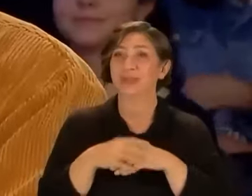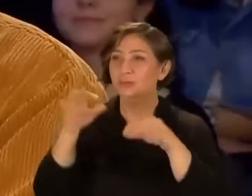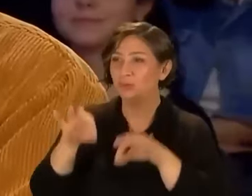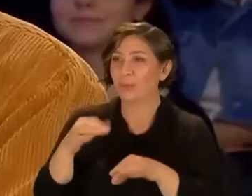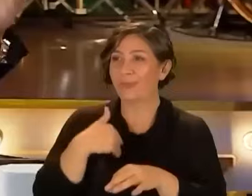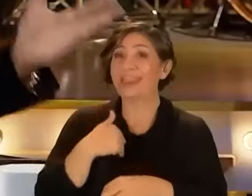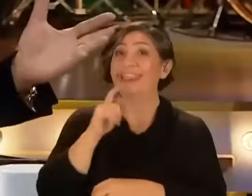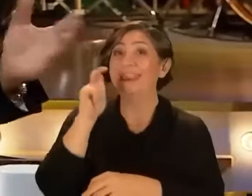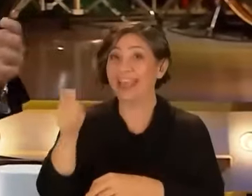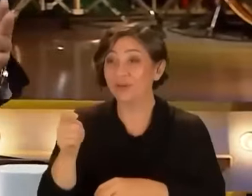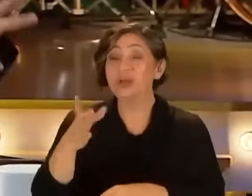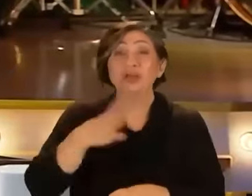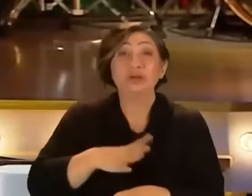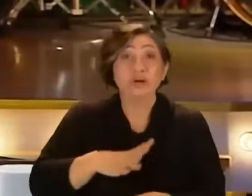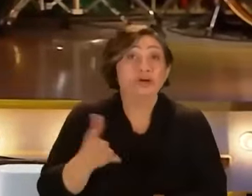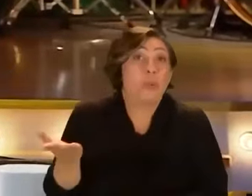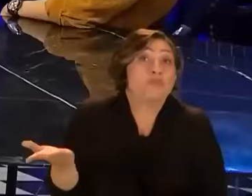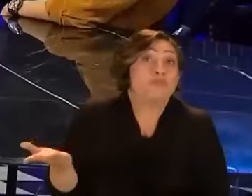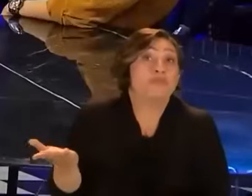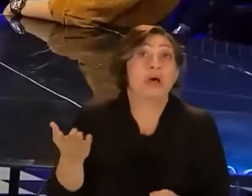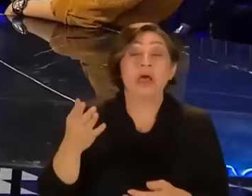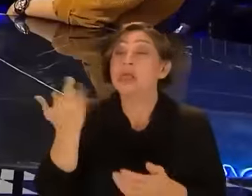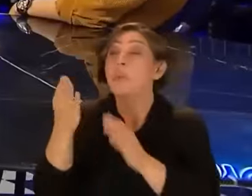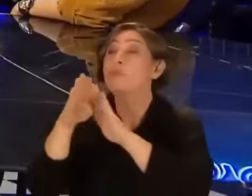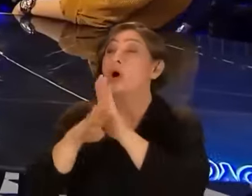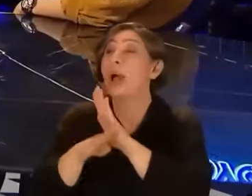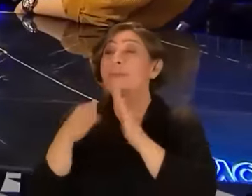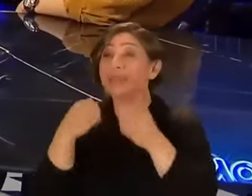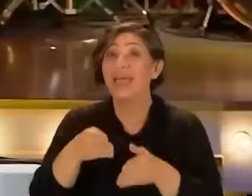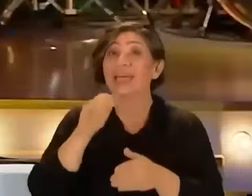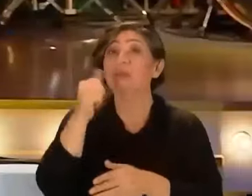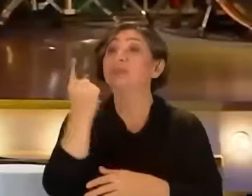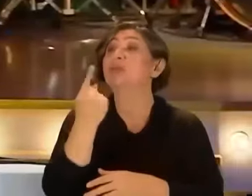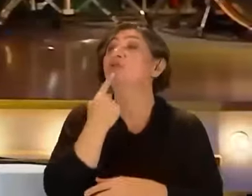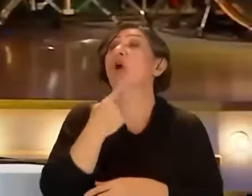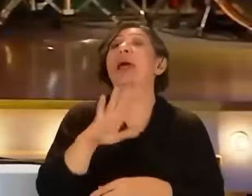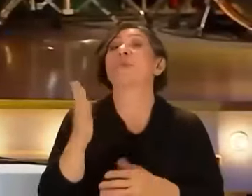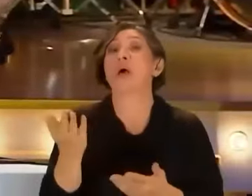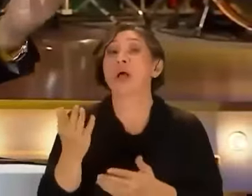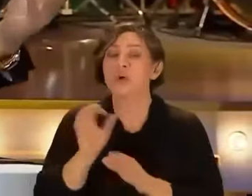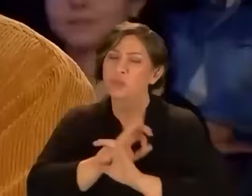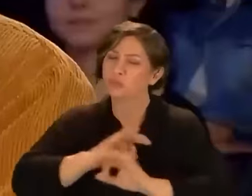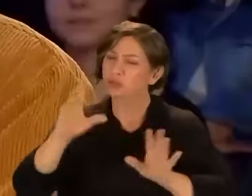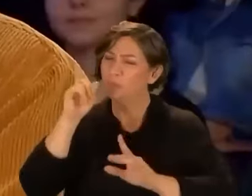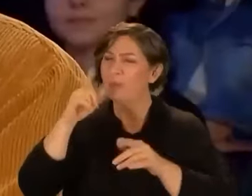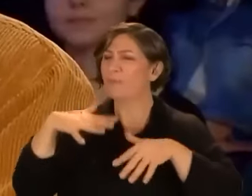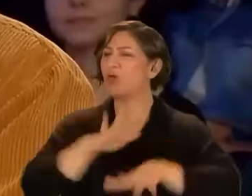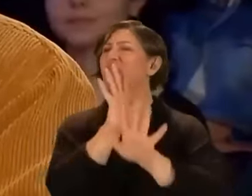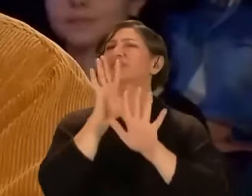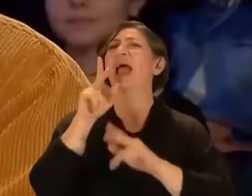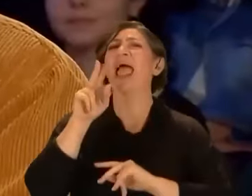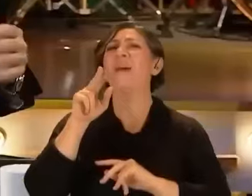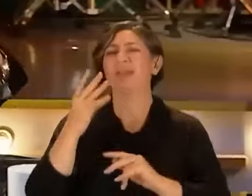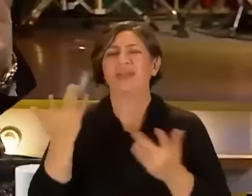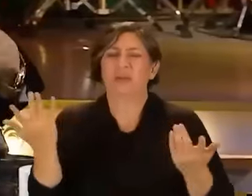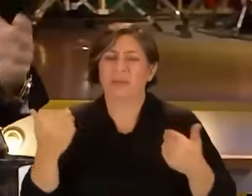Şu anda ben teklif ediyorum. Canı isterse yani niye programda da hiçbir şey söylemiyor? Yani müthiş bir protest yani.